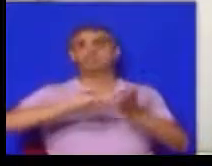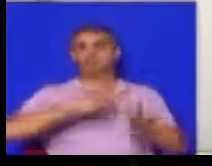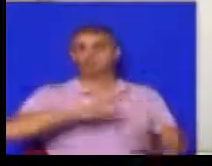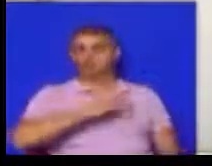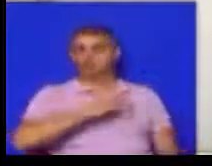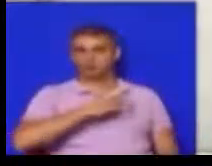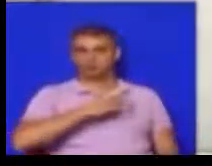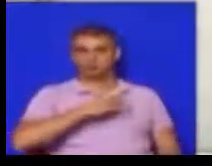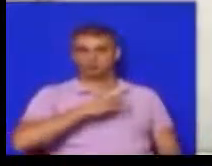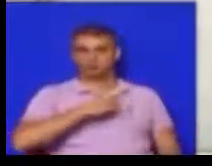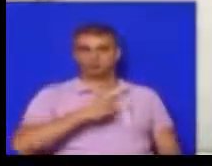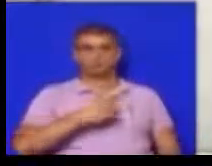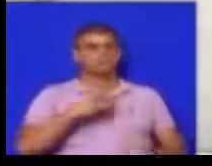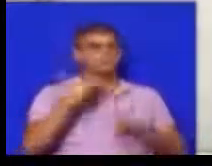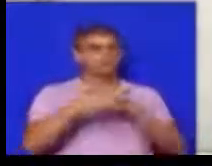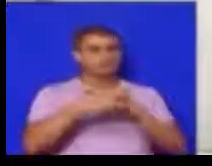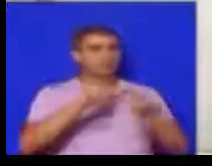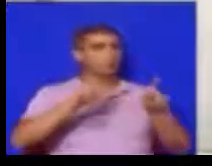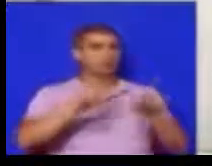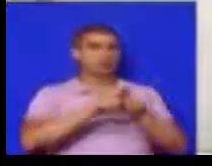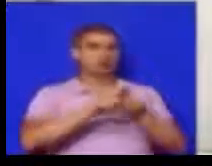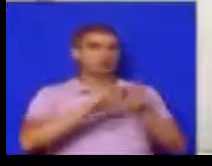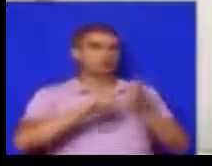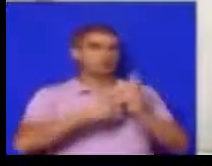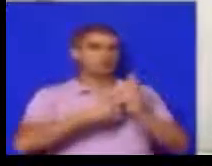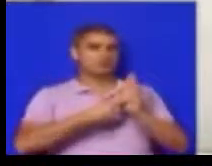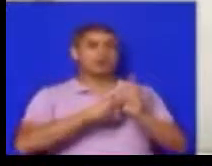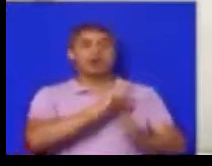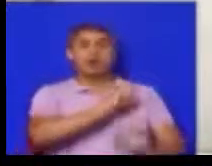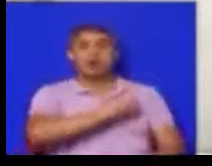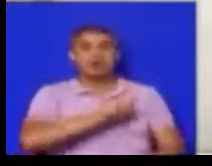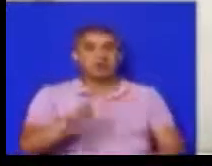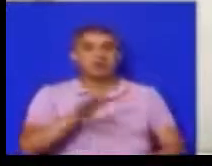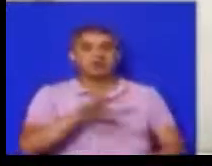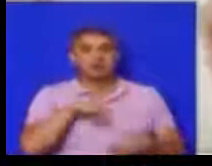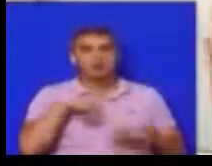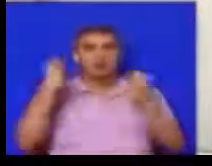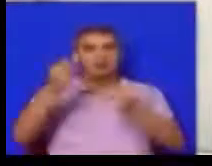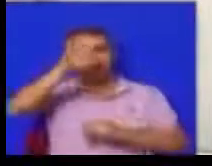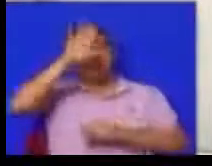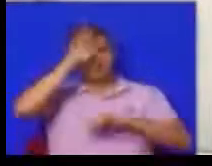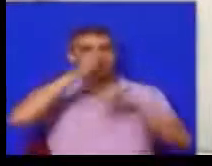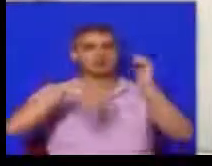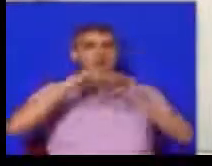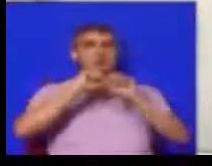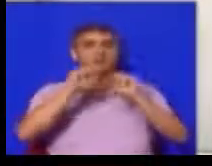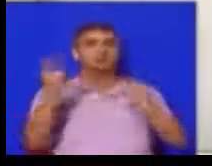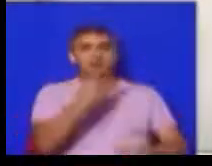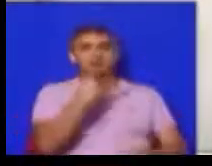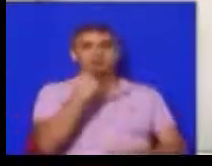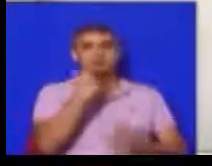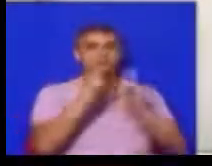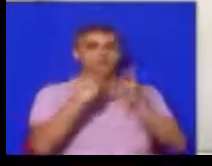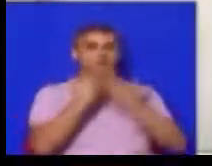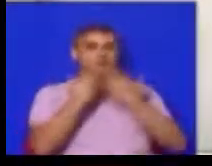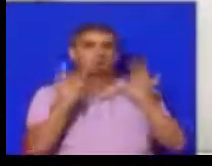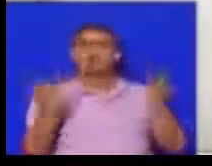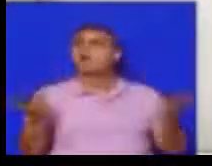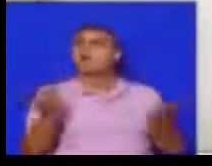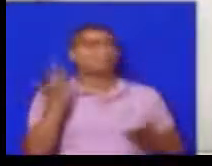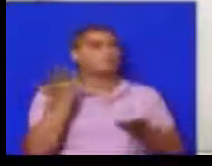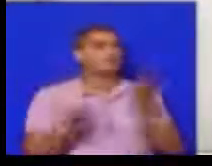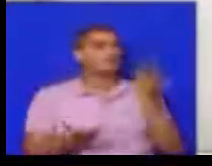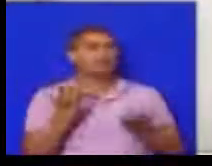בגג של הבית הזה הוא אותו יעד. לא לתת לאיראן פצצה גרעינית. שניהם אמרו את זה היום מאוד ברור. איפה ההבדלים?